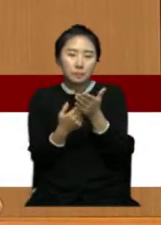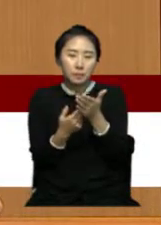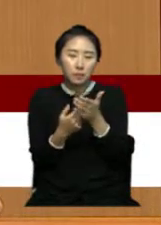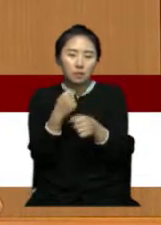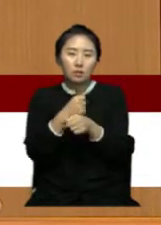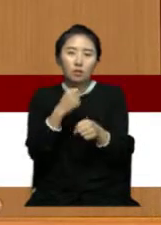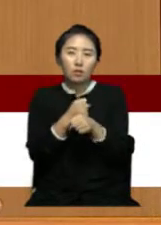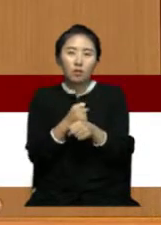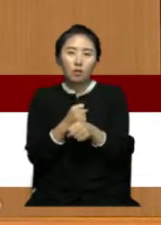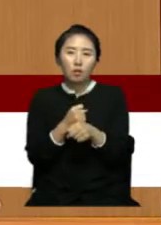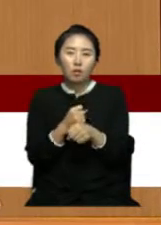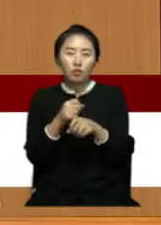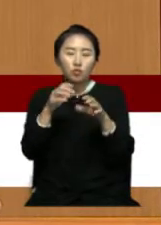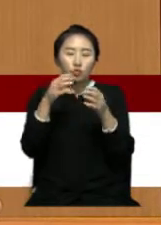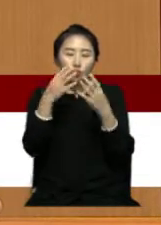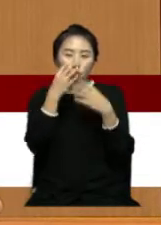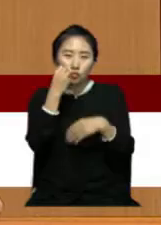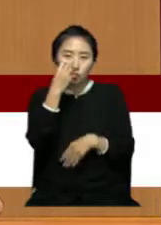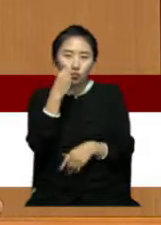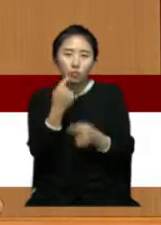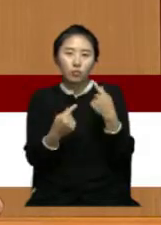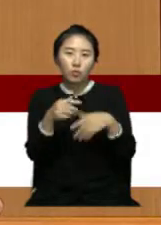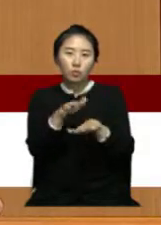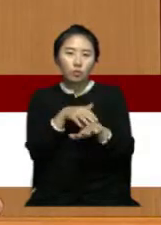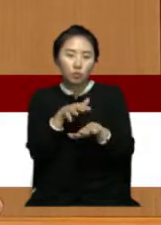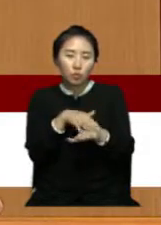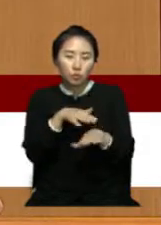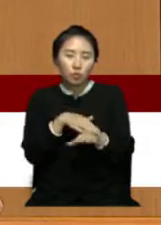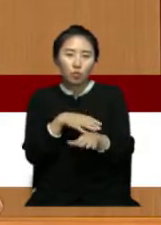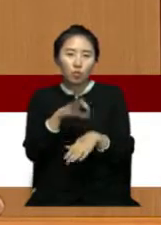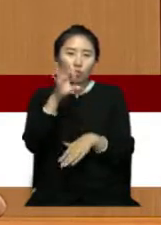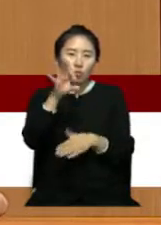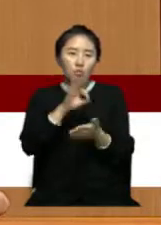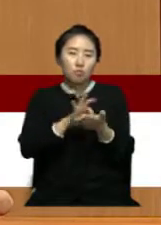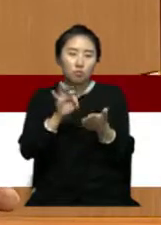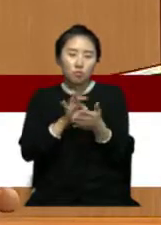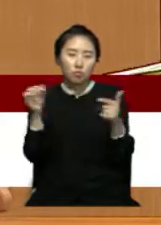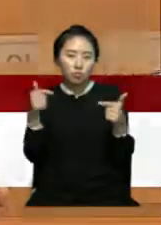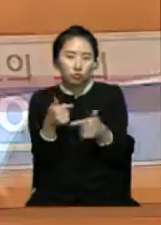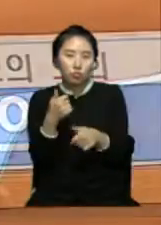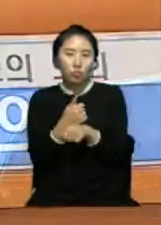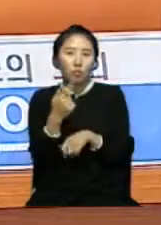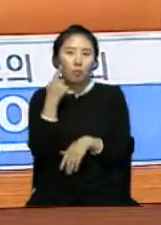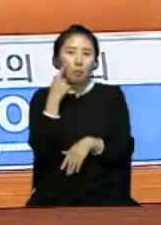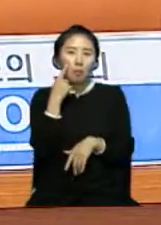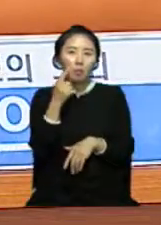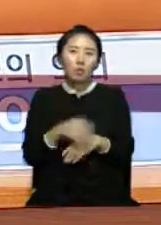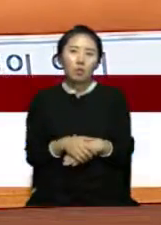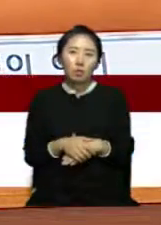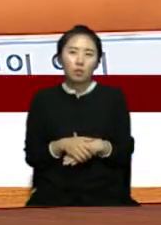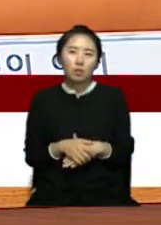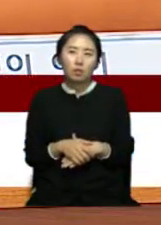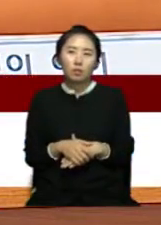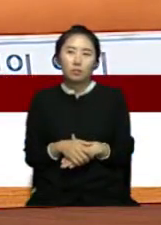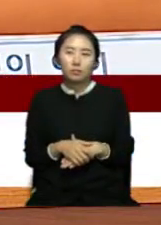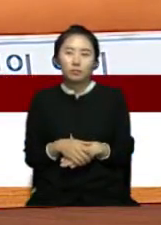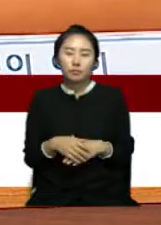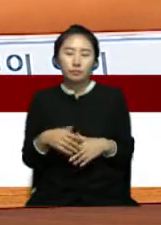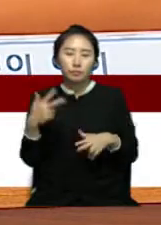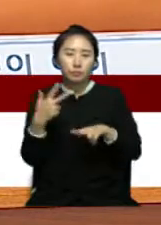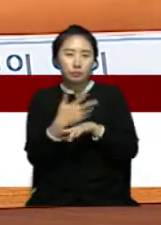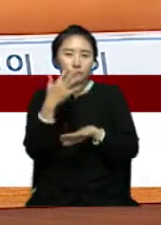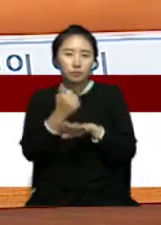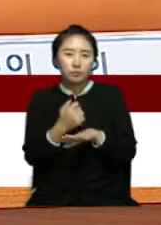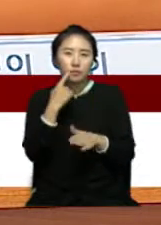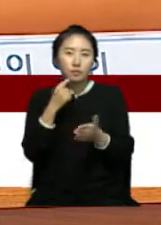대신 손수건을 사용하고 화장지의 사용을 절반으로 줄이는 노력을 하자는 것입니다. 생활에서 손쉽게 실천할 수